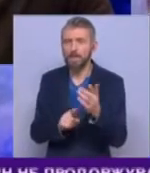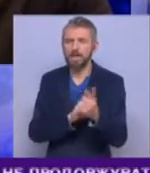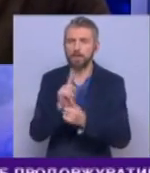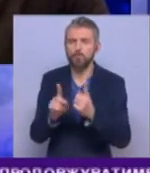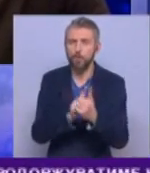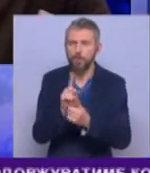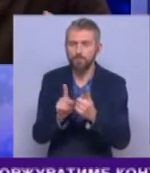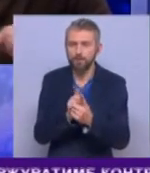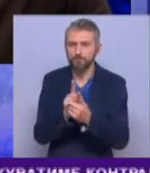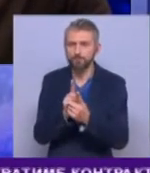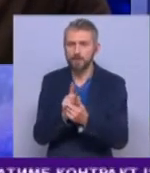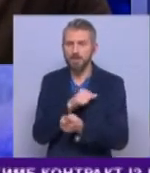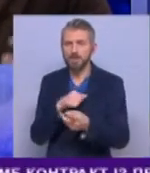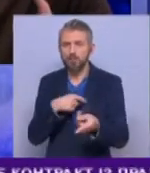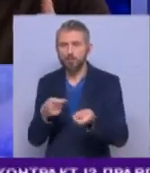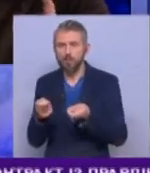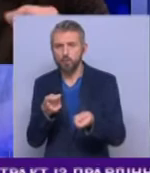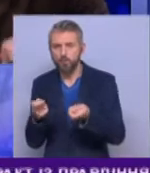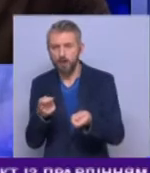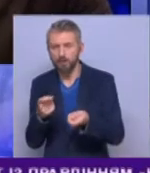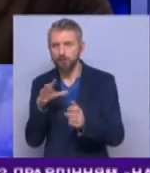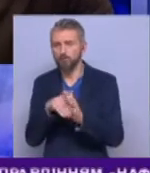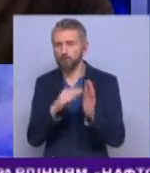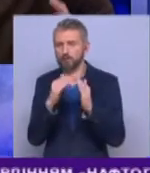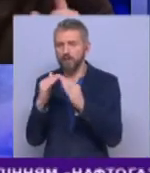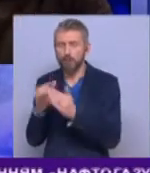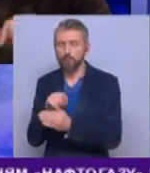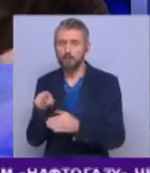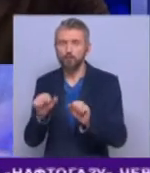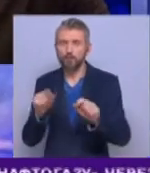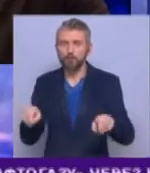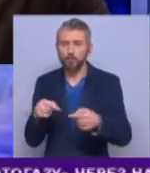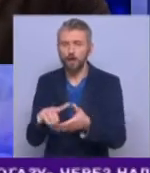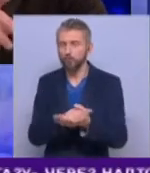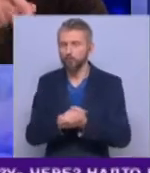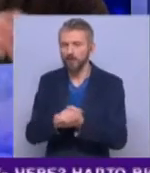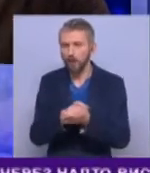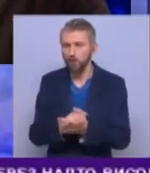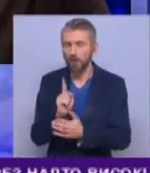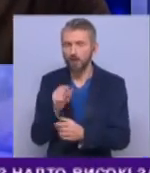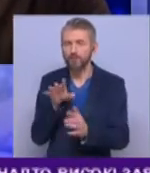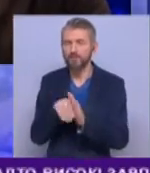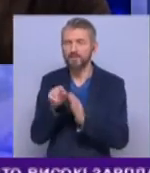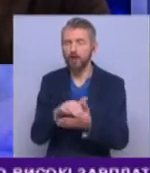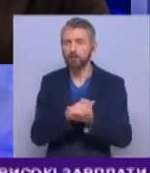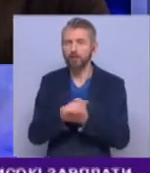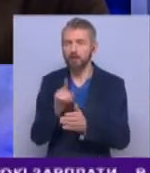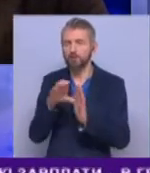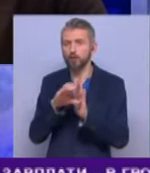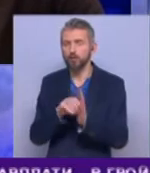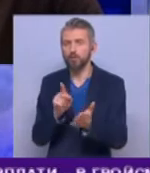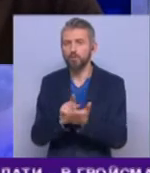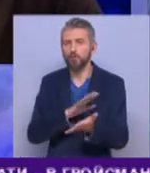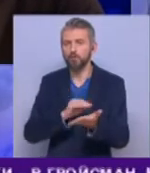реформи самоврядування в будинках. Вони можуть створити асоціацію. Але в цій асоціації, в цьому статуті повинно